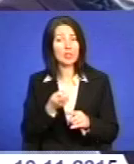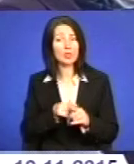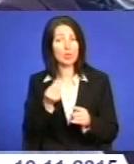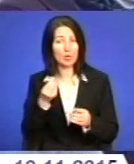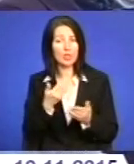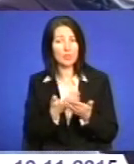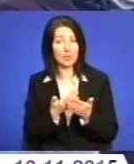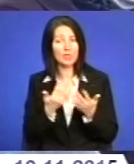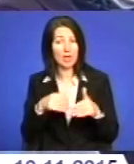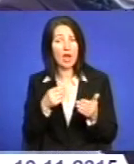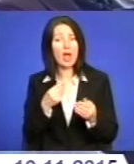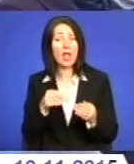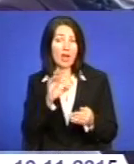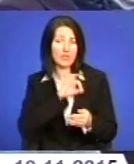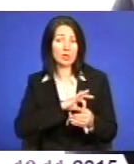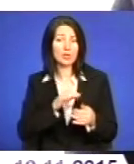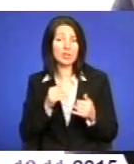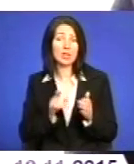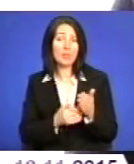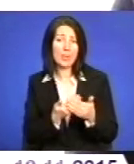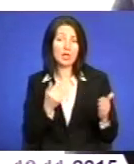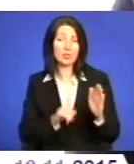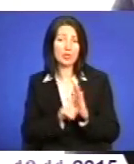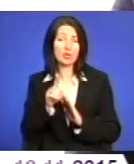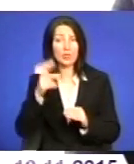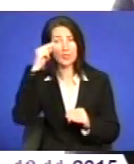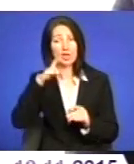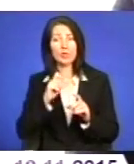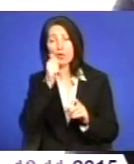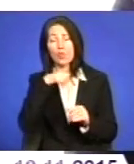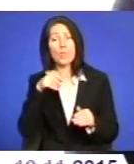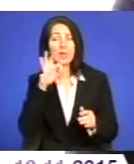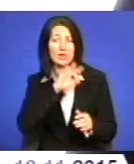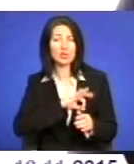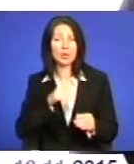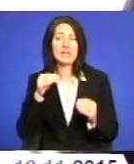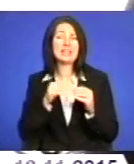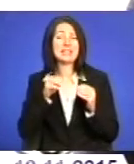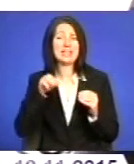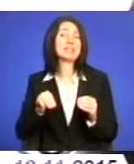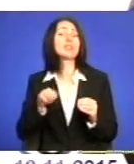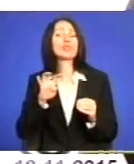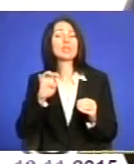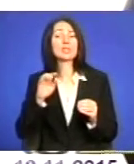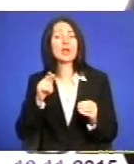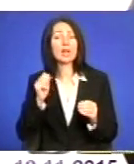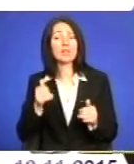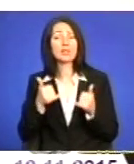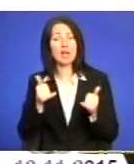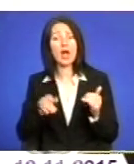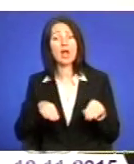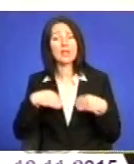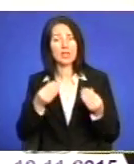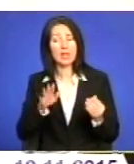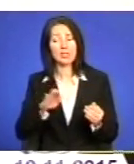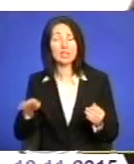використали перед початком навчального року. Використано 10 400 гривень на надання дітям допомоги до початку